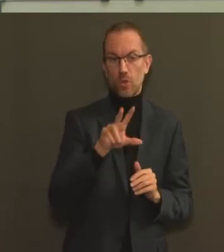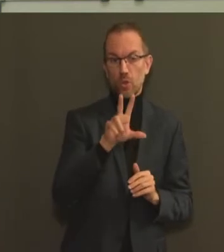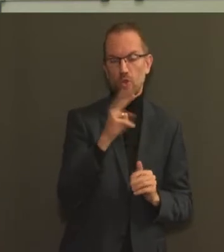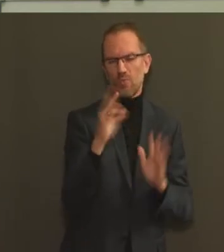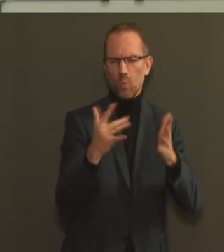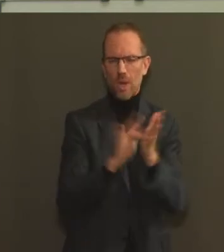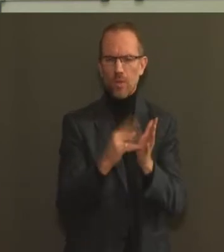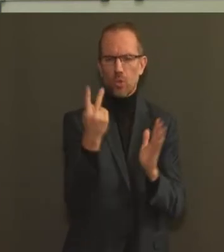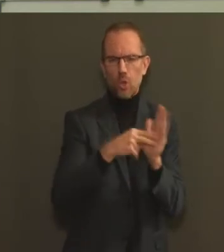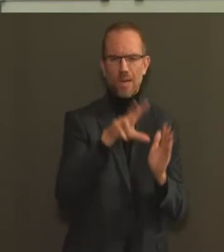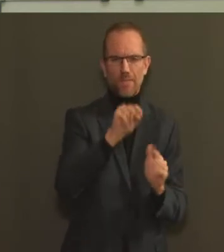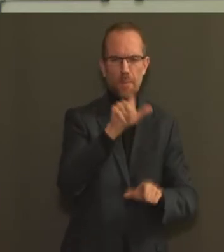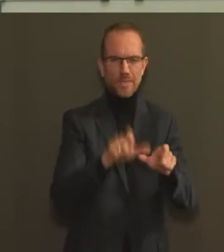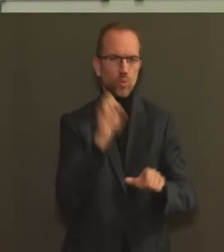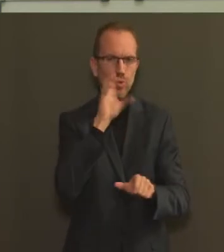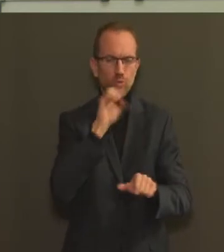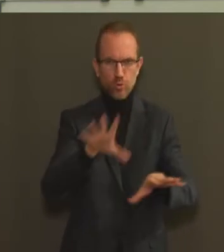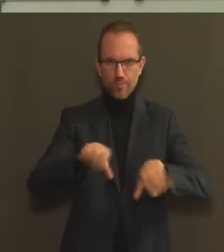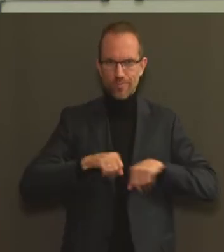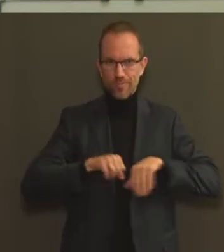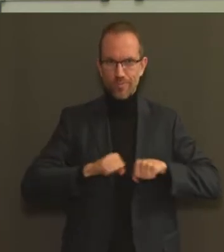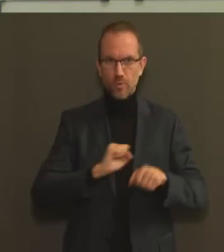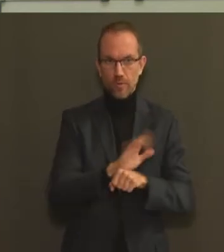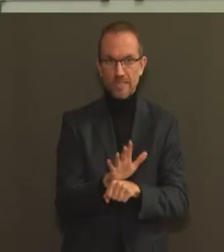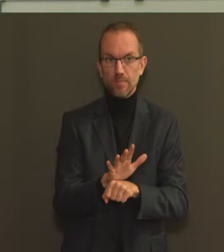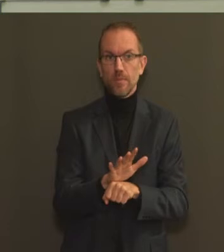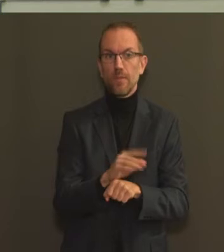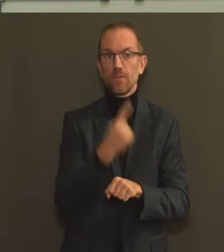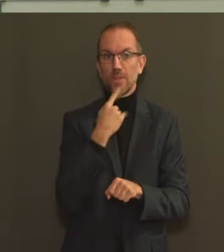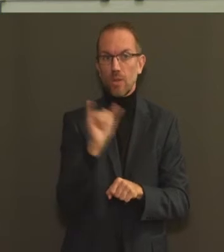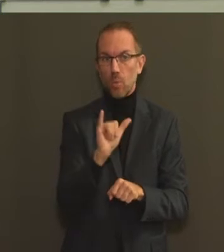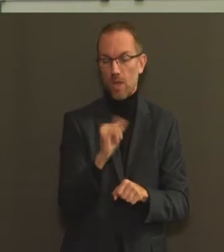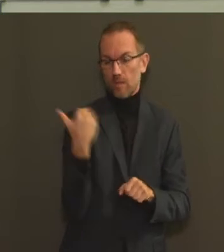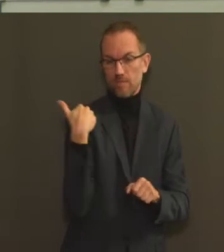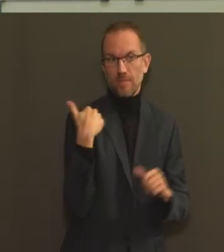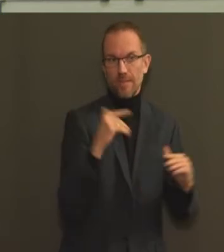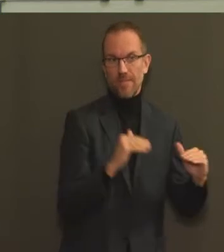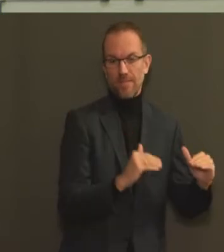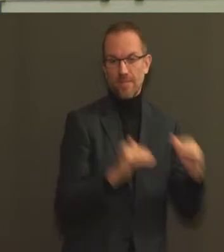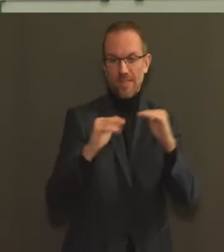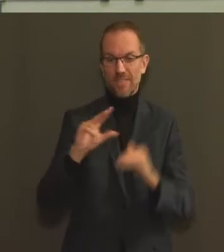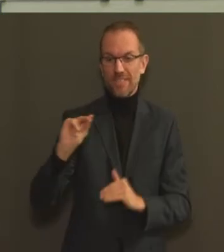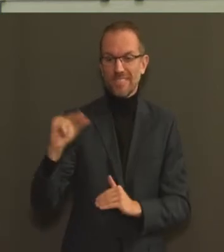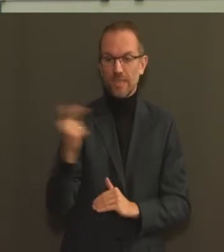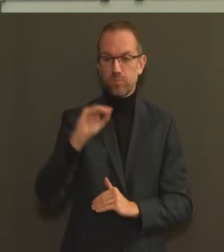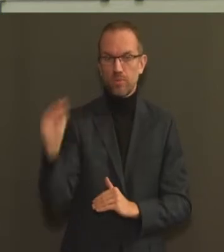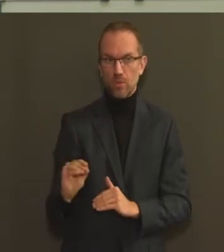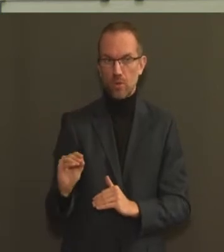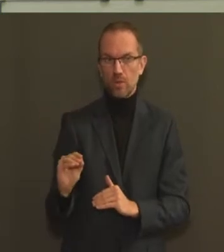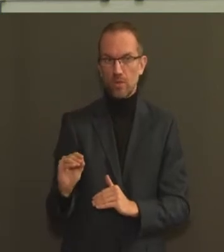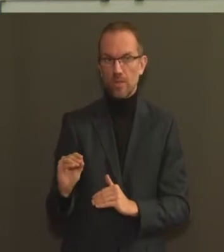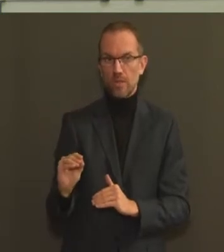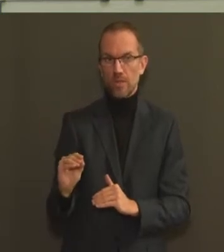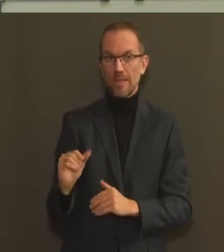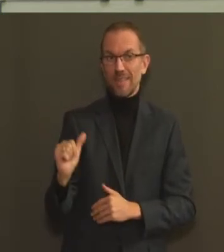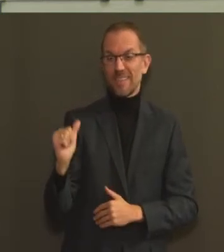de la semaine précédente. Ceci correspond donc à 27% de plus, et ceci augmente puisque hier nous avions